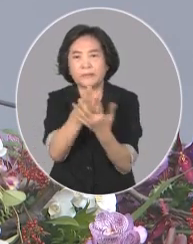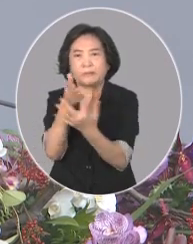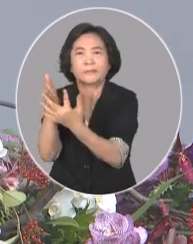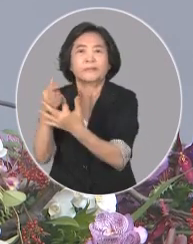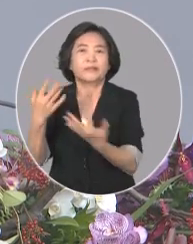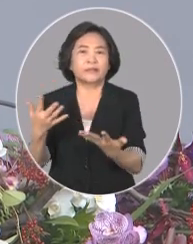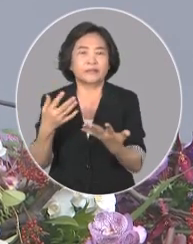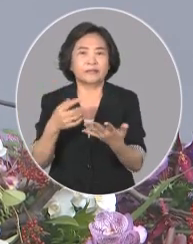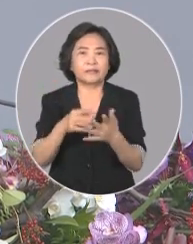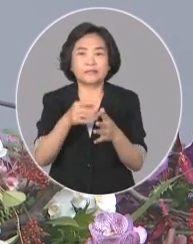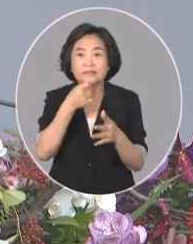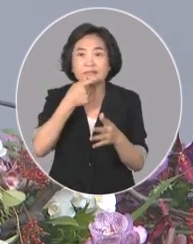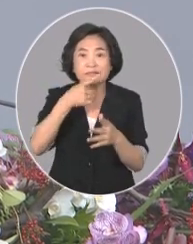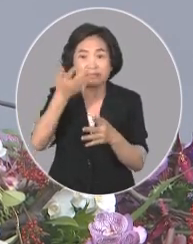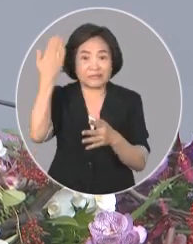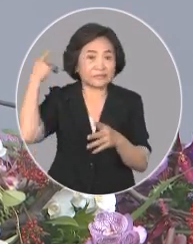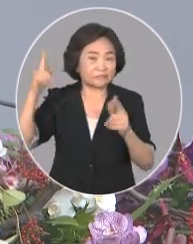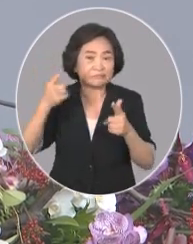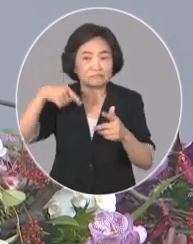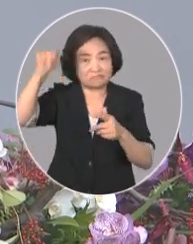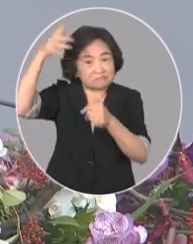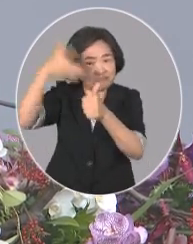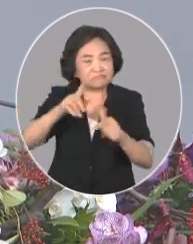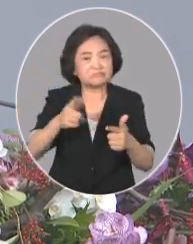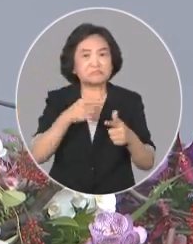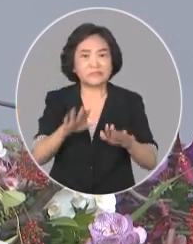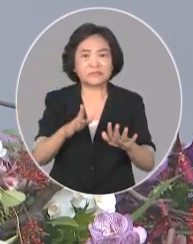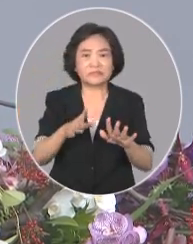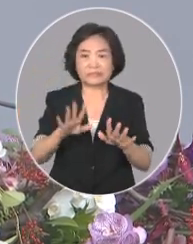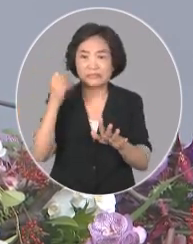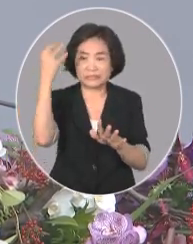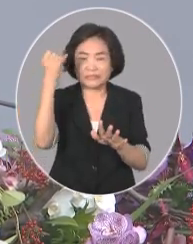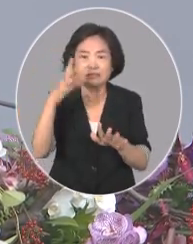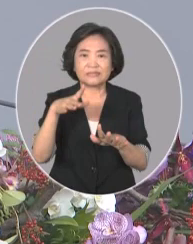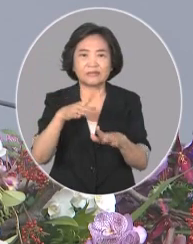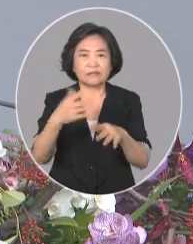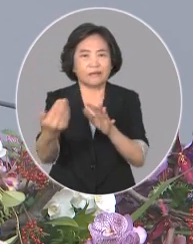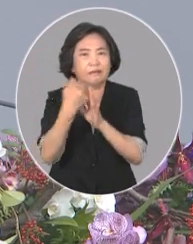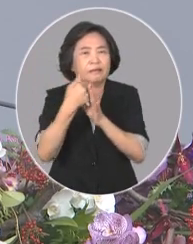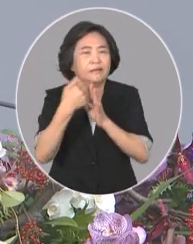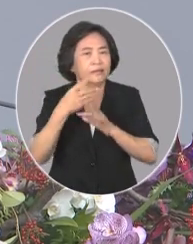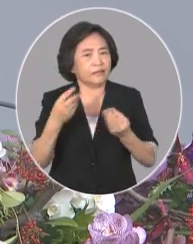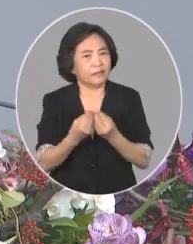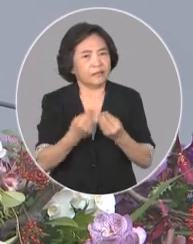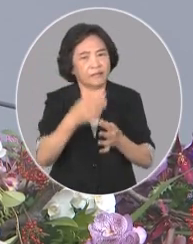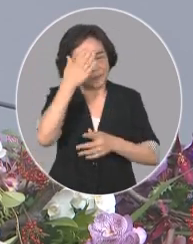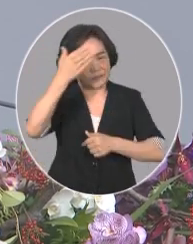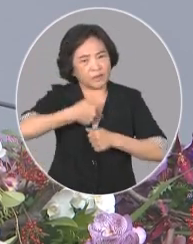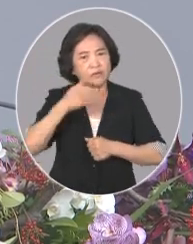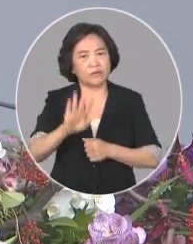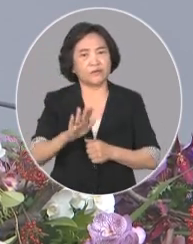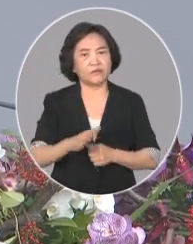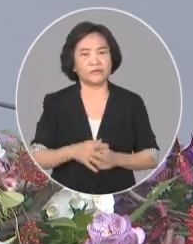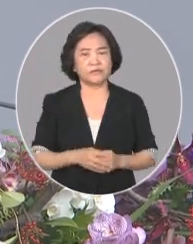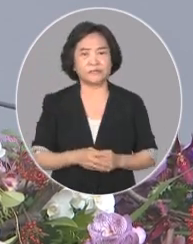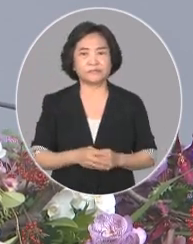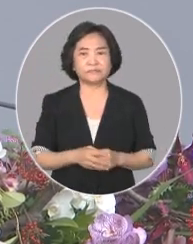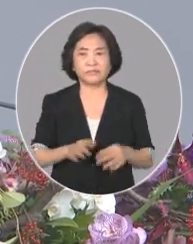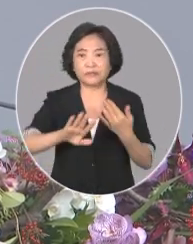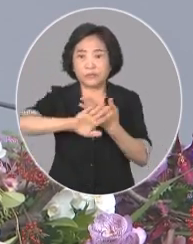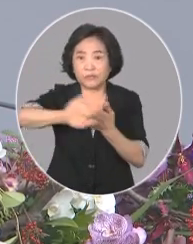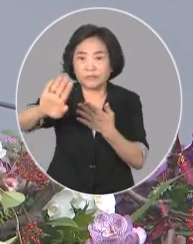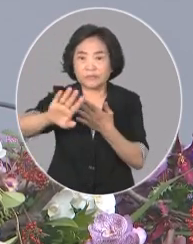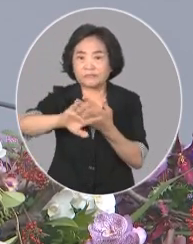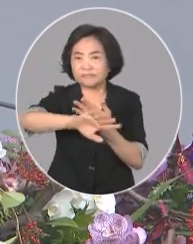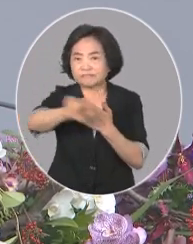ต่ไต้หวันจะไม่นั่งรอให้โชคชะตาเป็นผู้กำหนดไต้หวันจะประกาศให้โลกรู้ว่าเรามีความแน่วแน่ที่จะปกป้องเสถียรภาพและอธิป